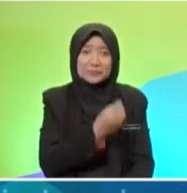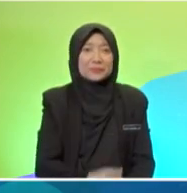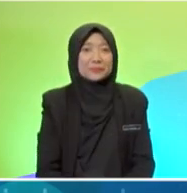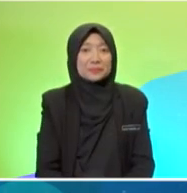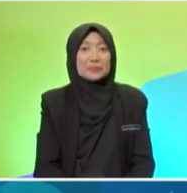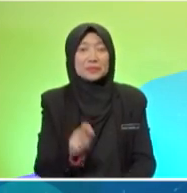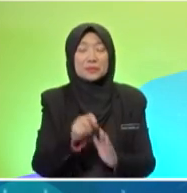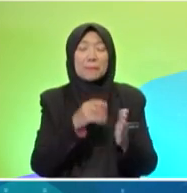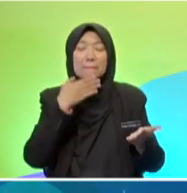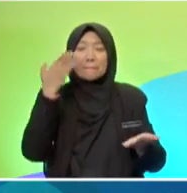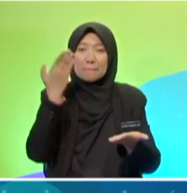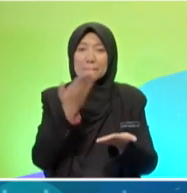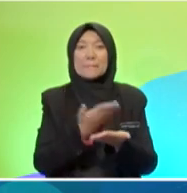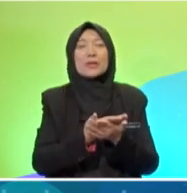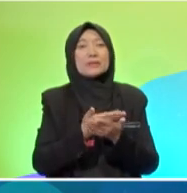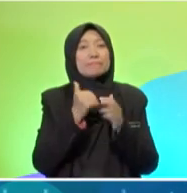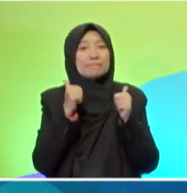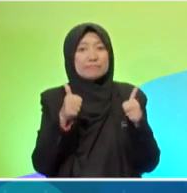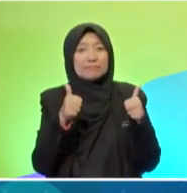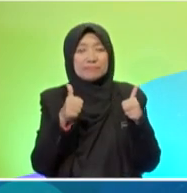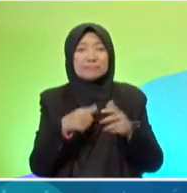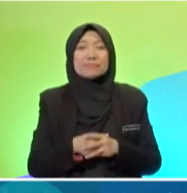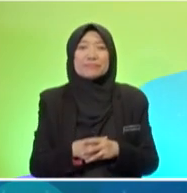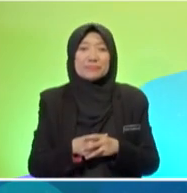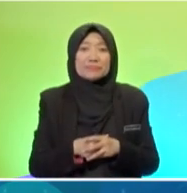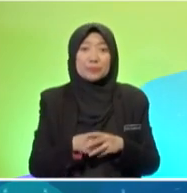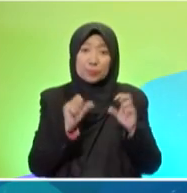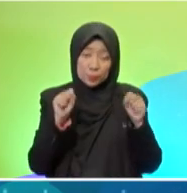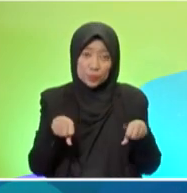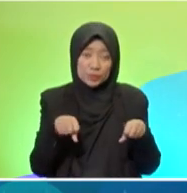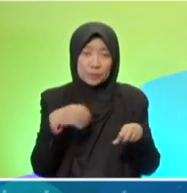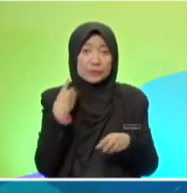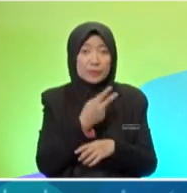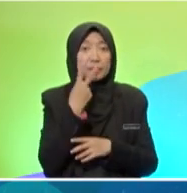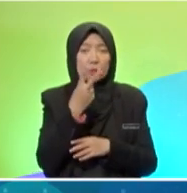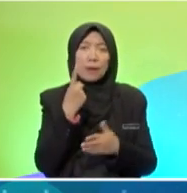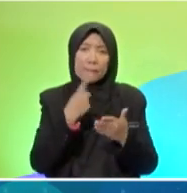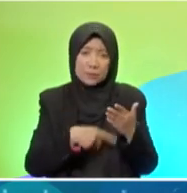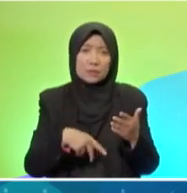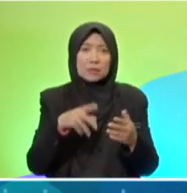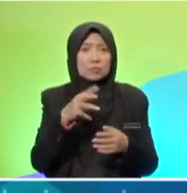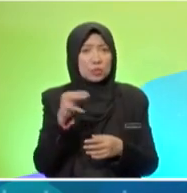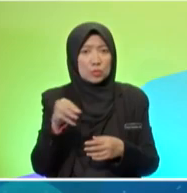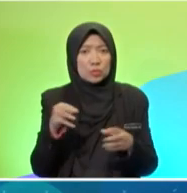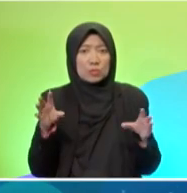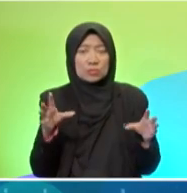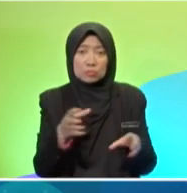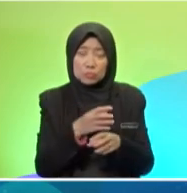nah terbaiklah anak-anak muda ini Oke Jadi boleh kita tengok apa yang mereka hasil kamera